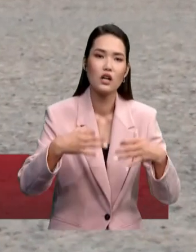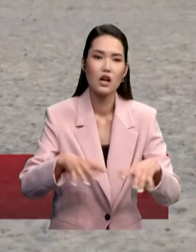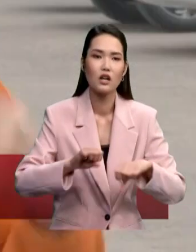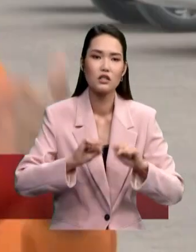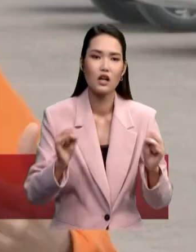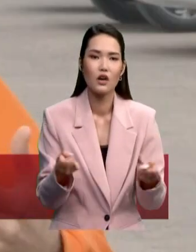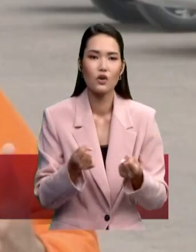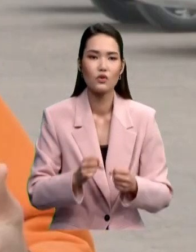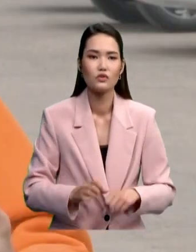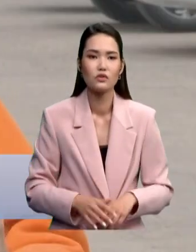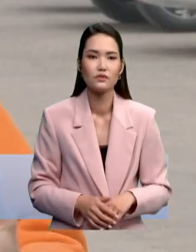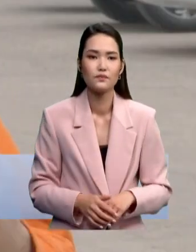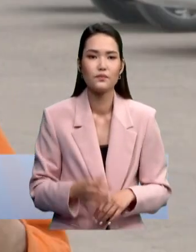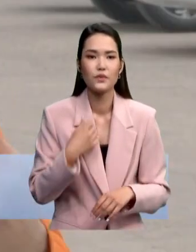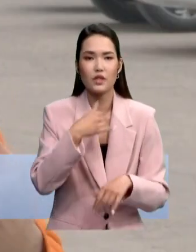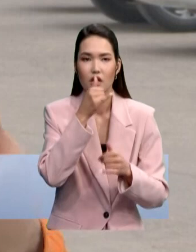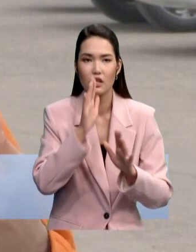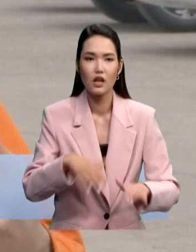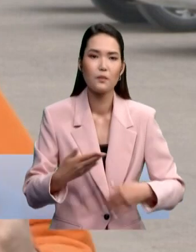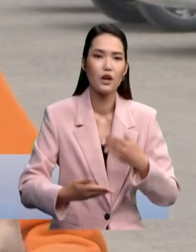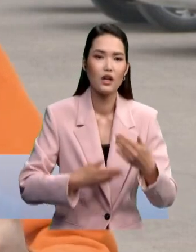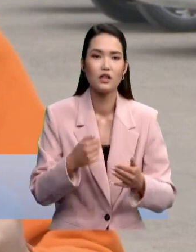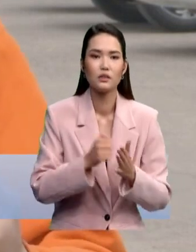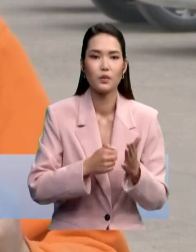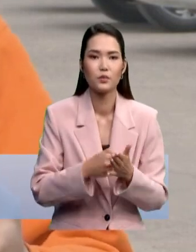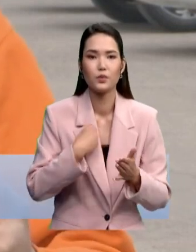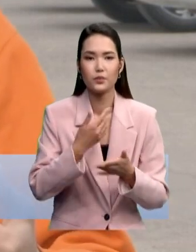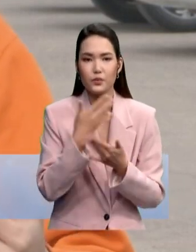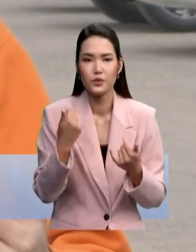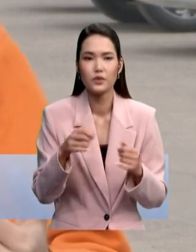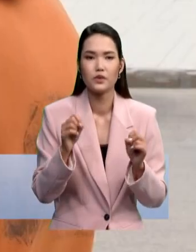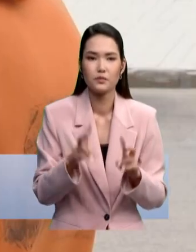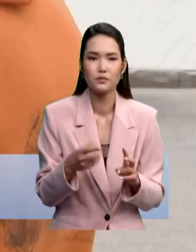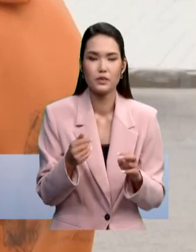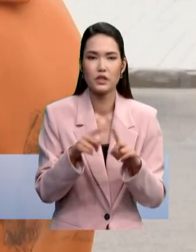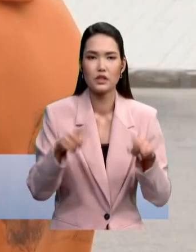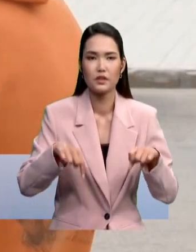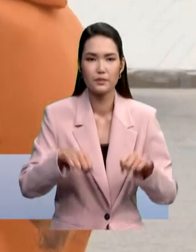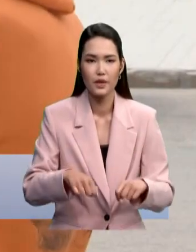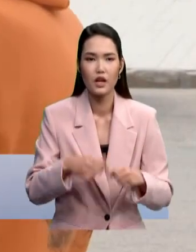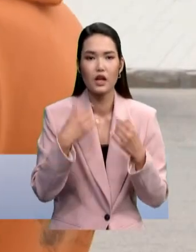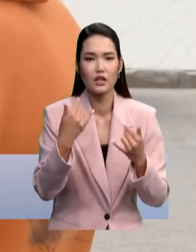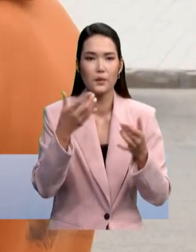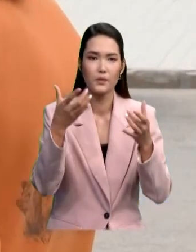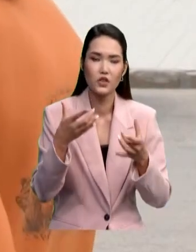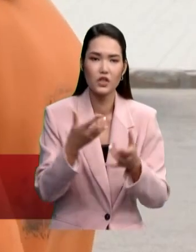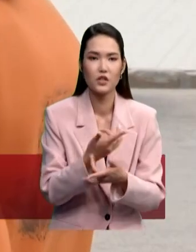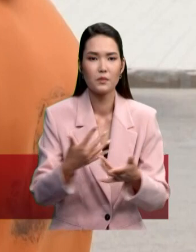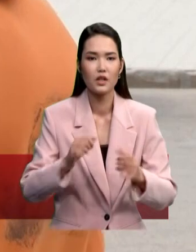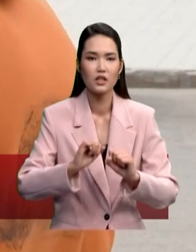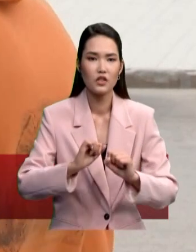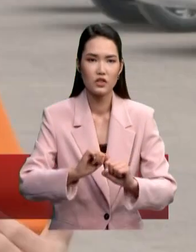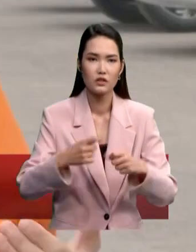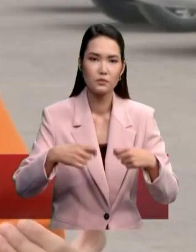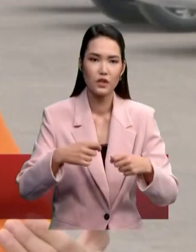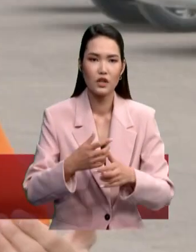скорости. По дороге я ехать не могу, потому что у меня нет водительской категории, у меня нет водительских прав. Да, у меня нет шлема, у меня нет светоотражающей